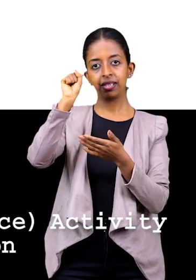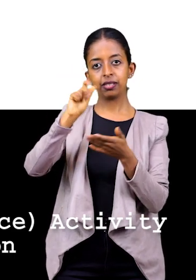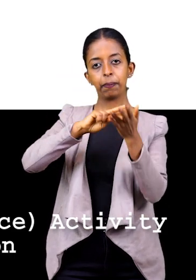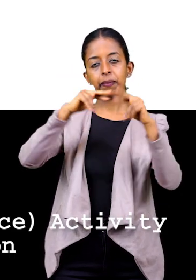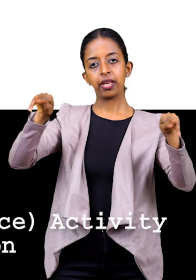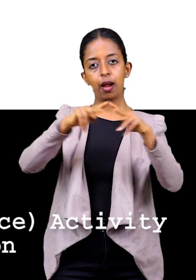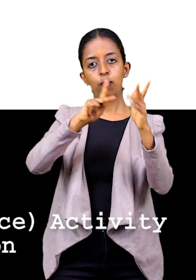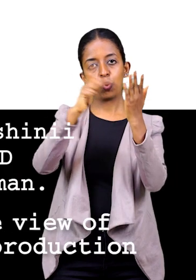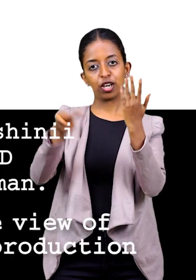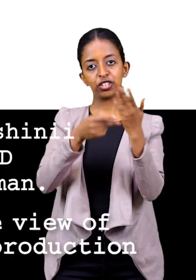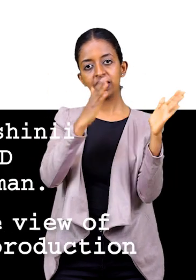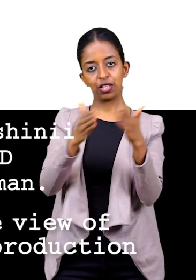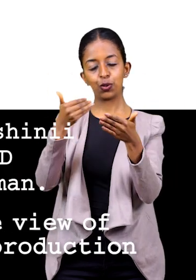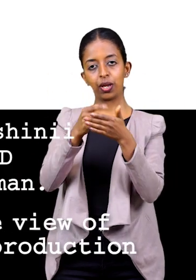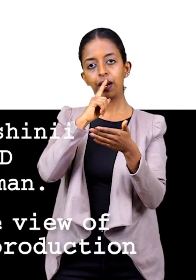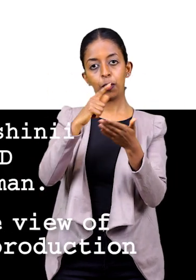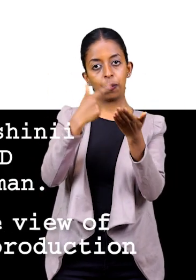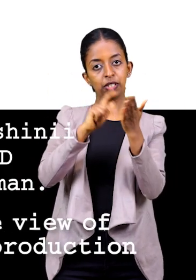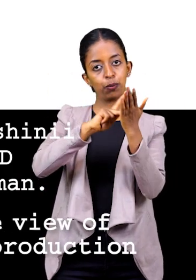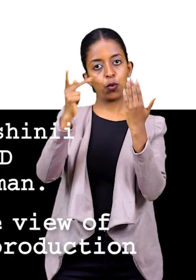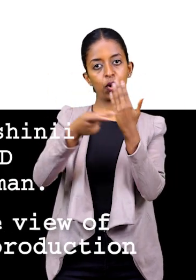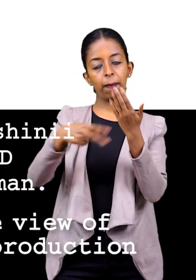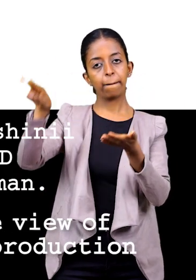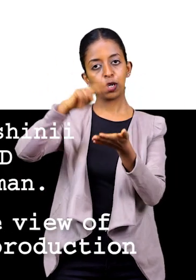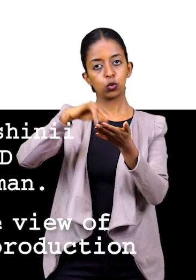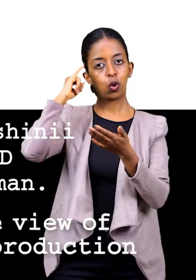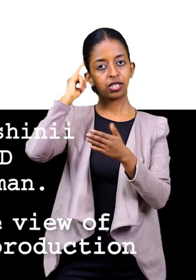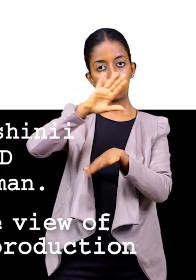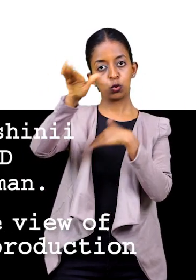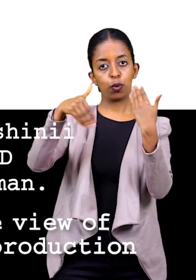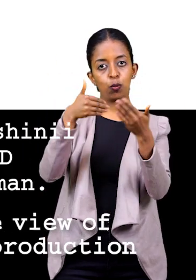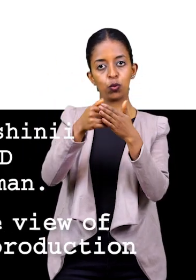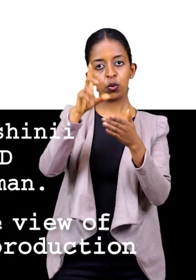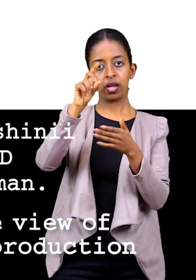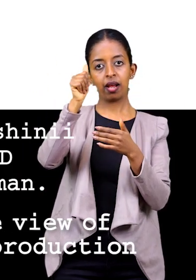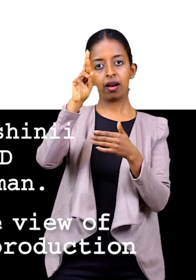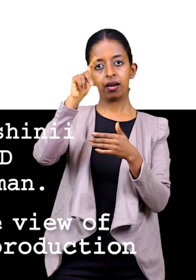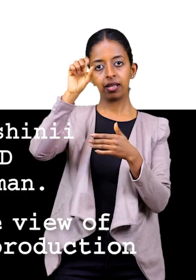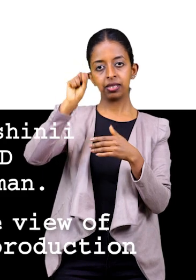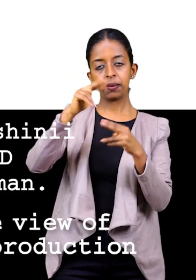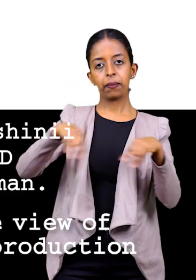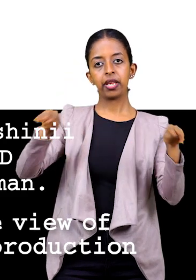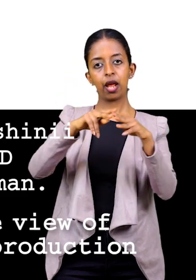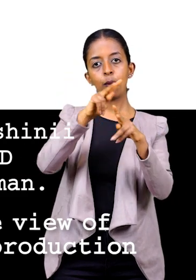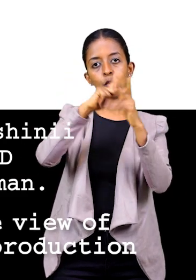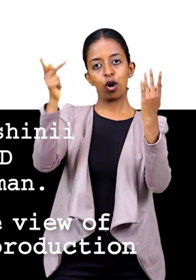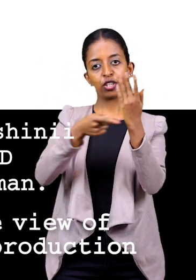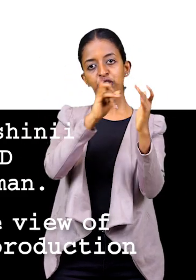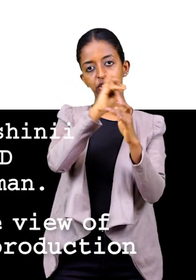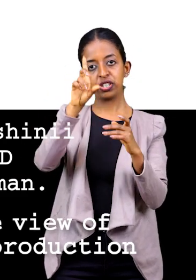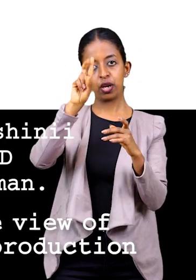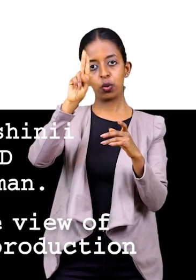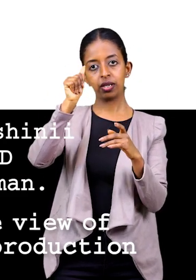dhiyaatedha. Yaaddeen sagantaa kana keessatti ka'an hundu kan Production Media Artis malee yaadaa fi ejjennoo